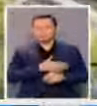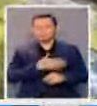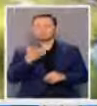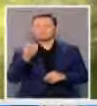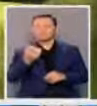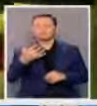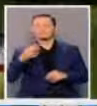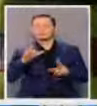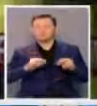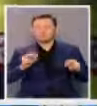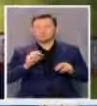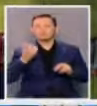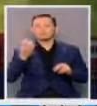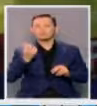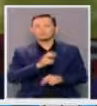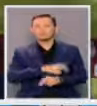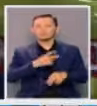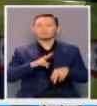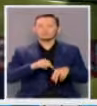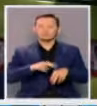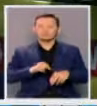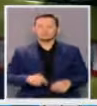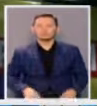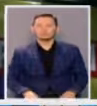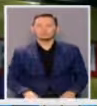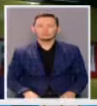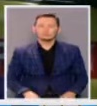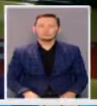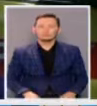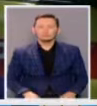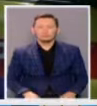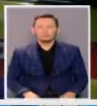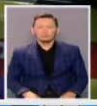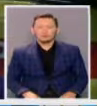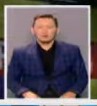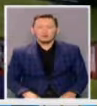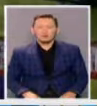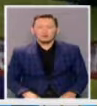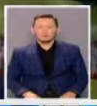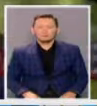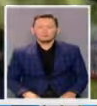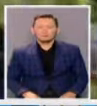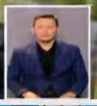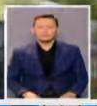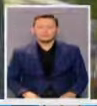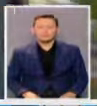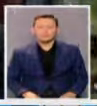числе педагогов и сотрудников ДПС. Эльвира Рахымжанкызы, Талгат Куанышев, служба новостей.